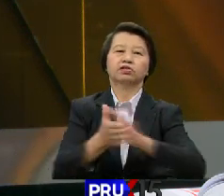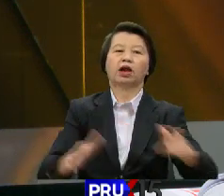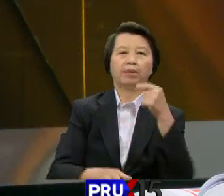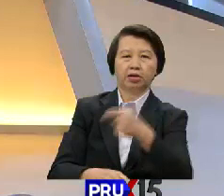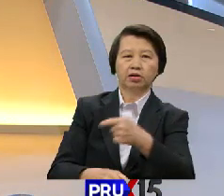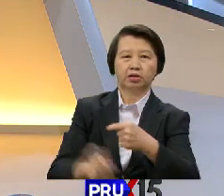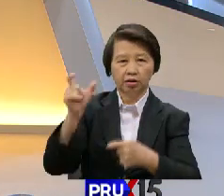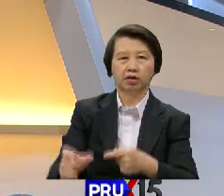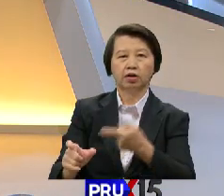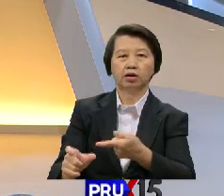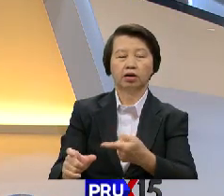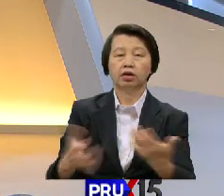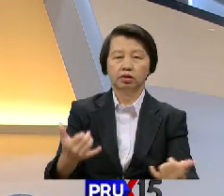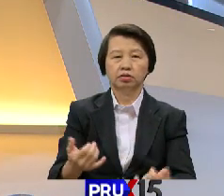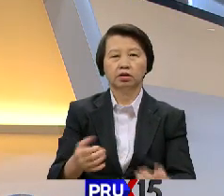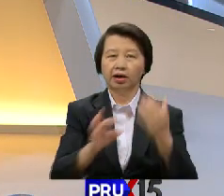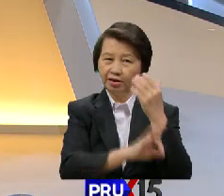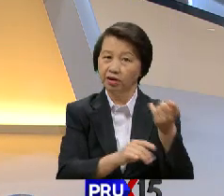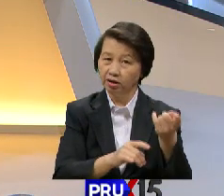untuk menjustifikasi